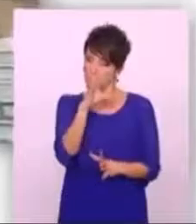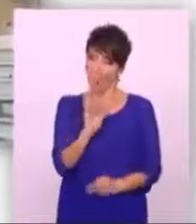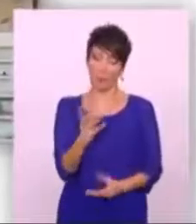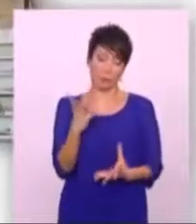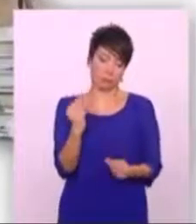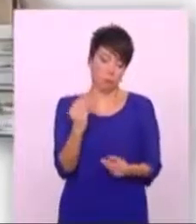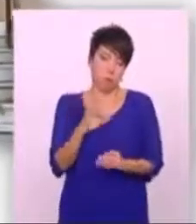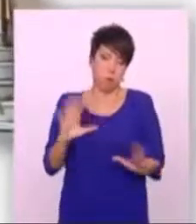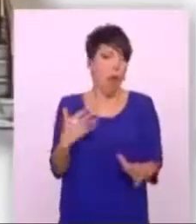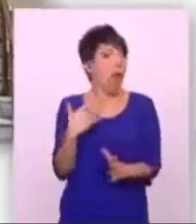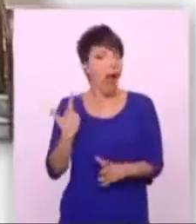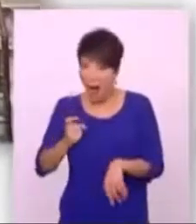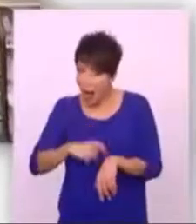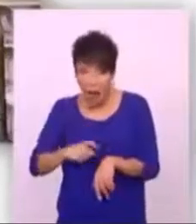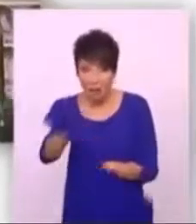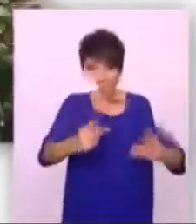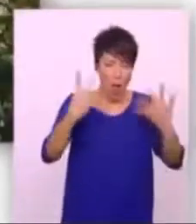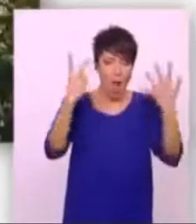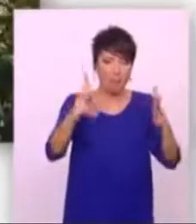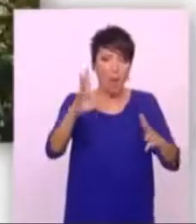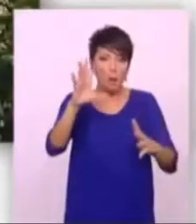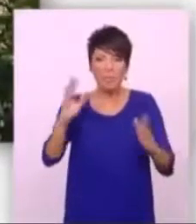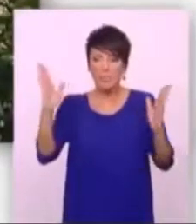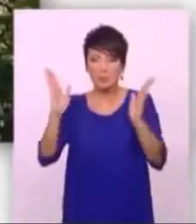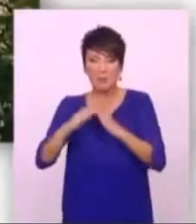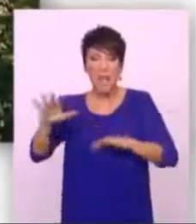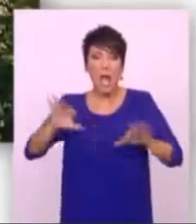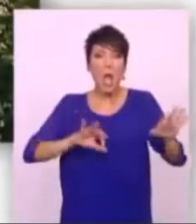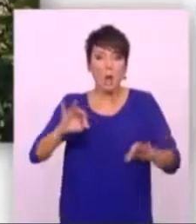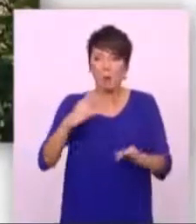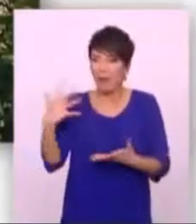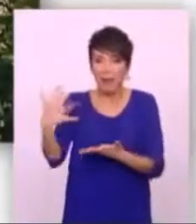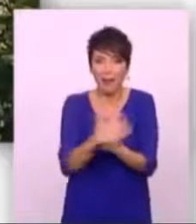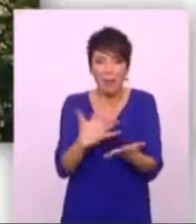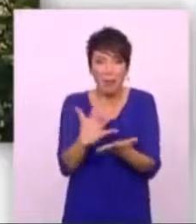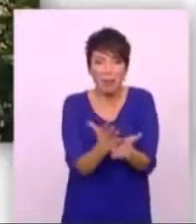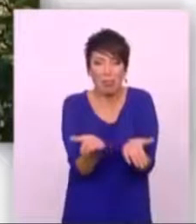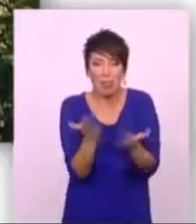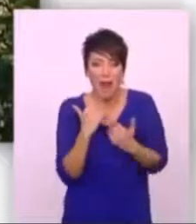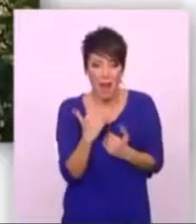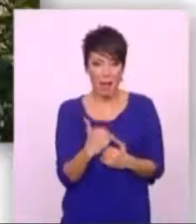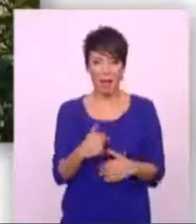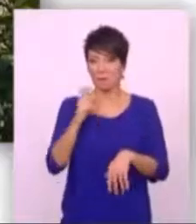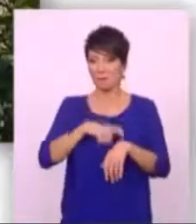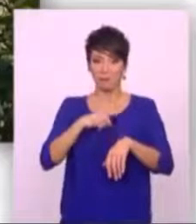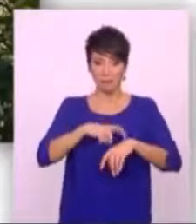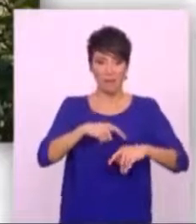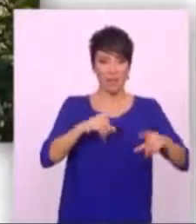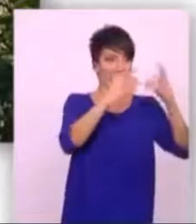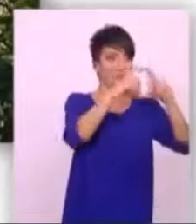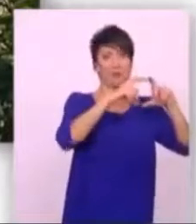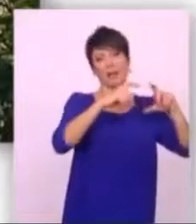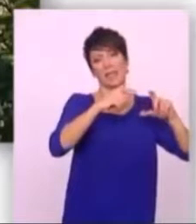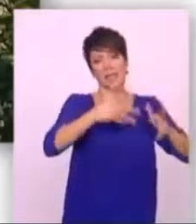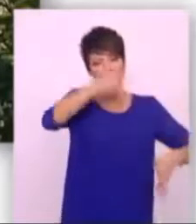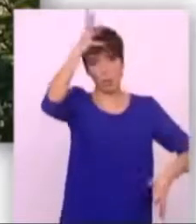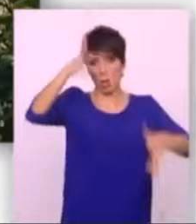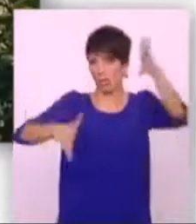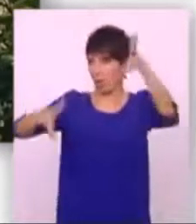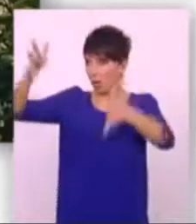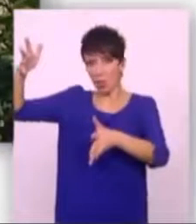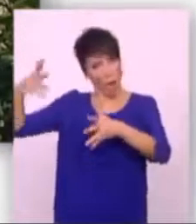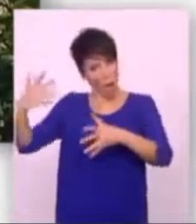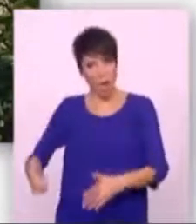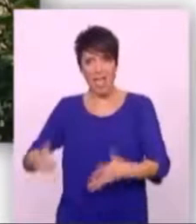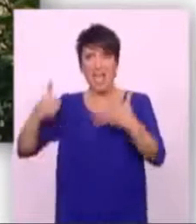ακίνητα στο κέντρο της Αθήνας, σε πολύ καλές περιοχές, βεβαίως και σε υποβαθμισμένες περιοχές, όπως έχουμε στο Κολωνάκι,